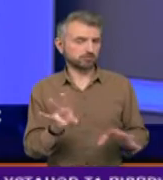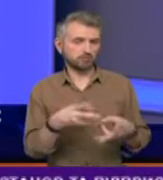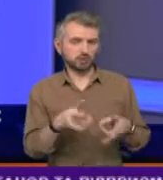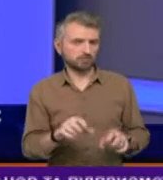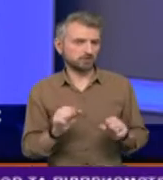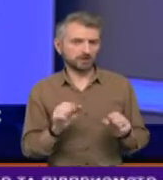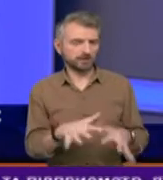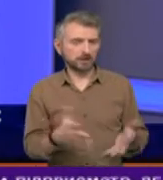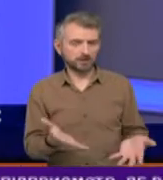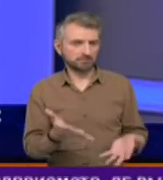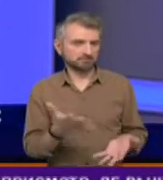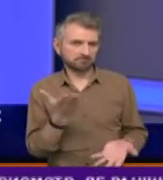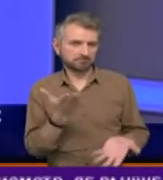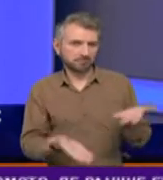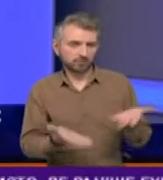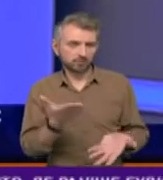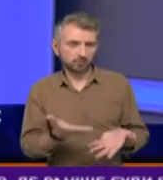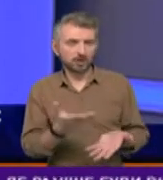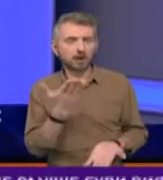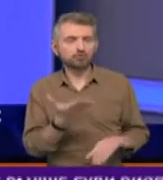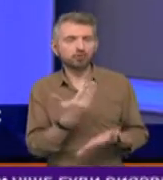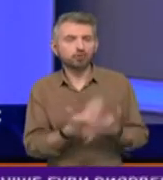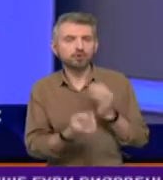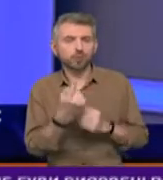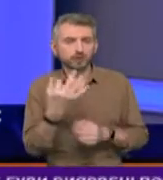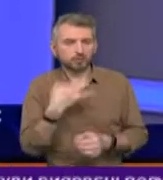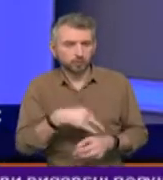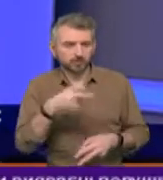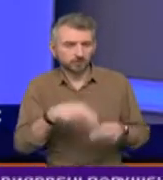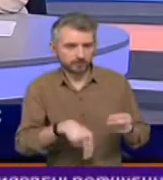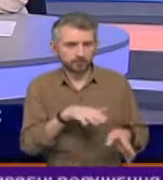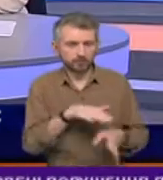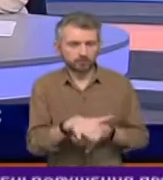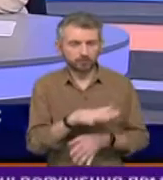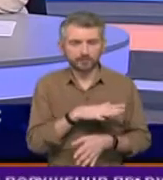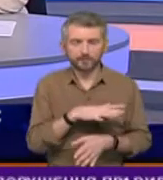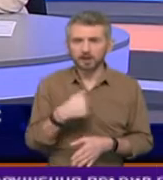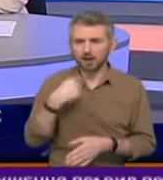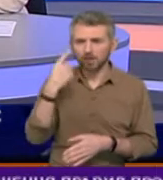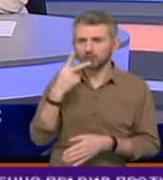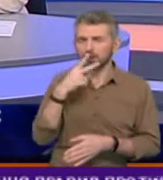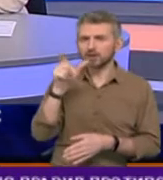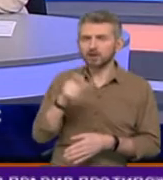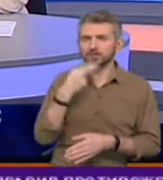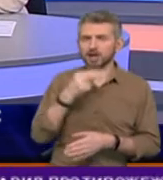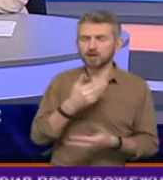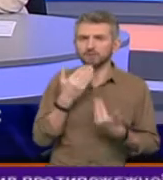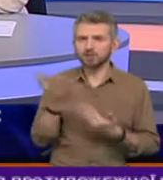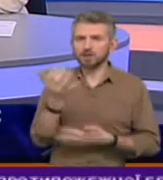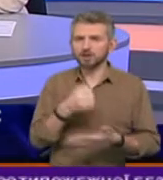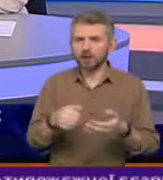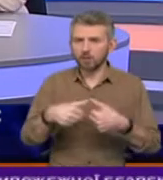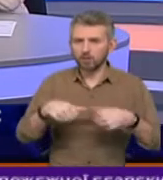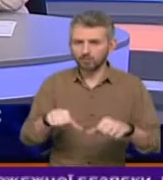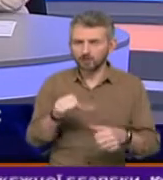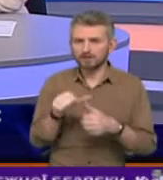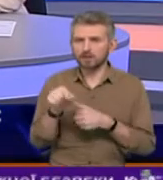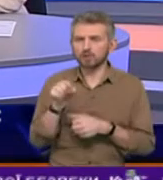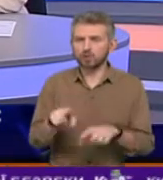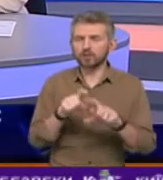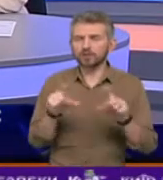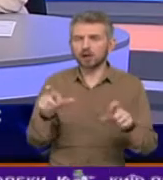встановлення прогового балу ЗНО. І, тобто, може бути таке навіть, що для деяких предметів, таких як математика і фізика, що, в принципі, підтримувати галузь,